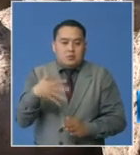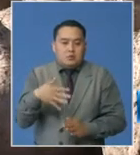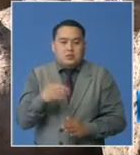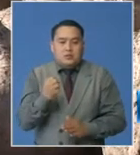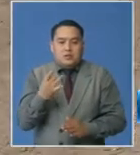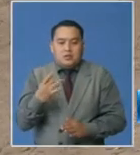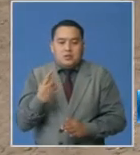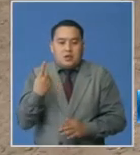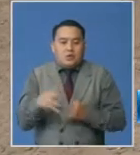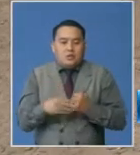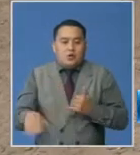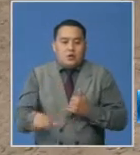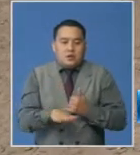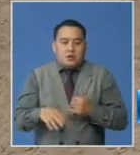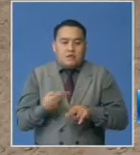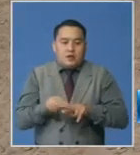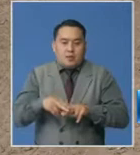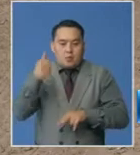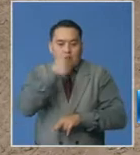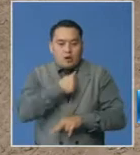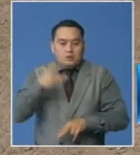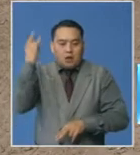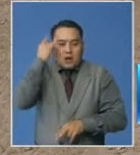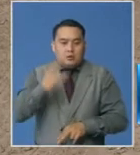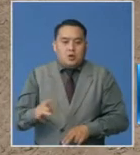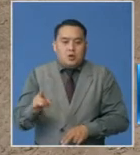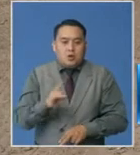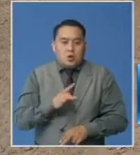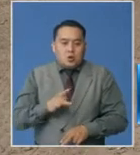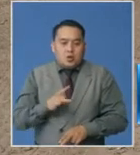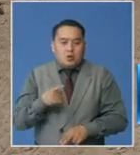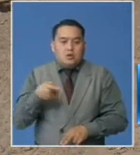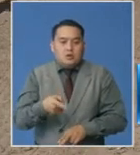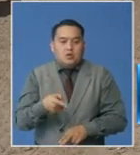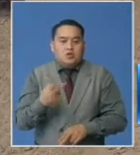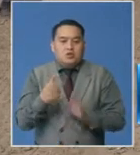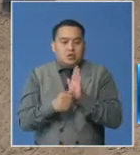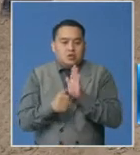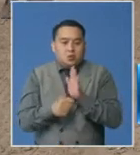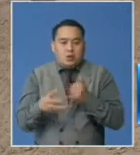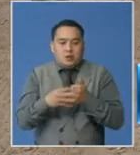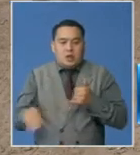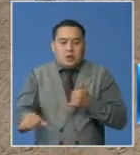центнеров с гектара. В этом году у нас по Сарканскому району посеяно 1600 гектаров.